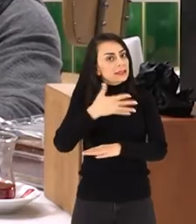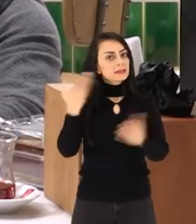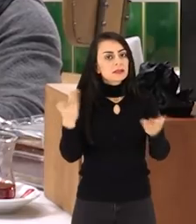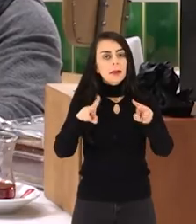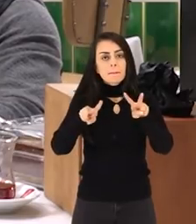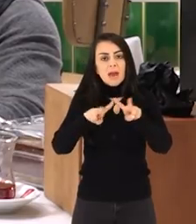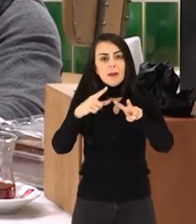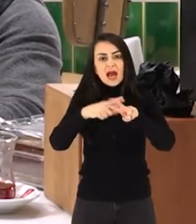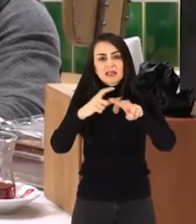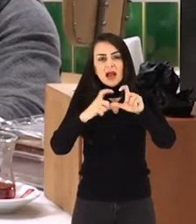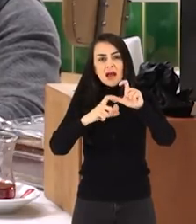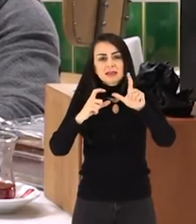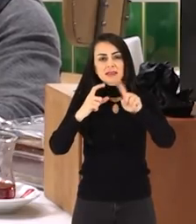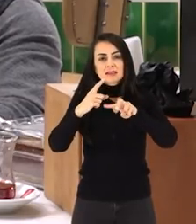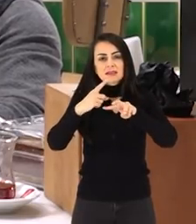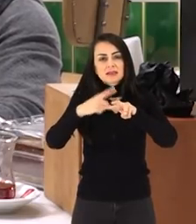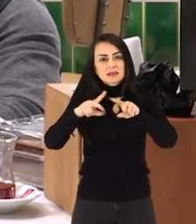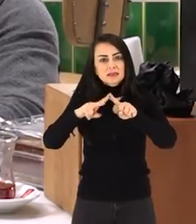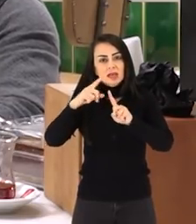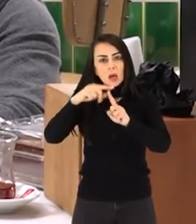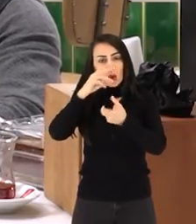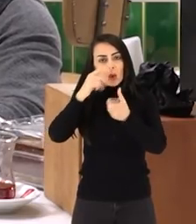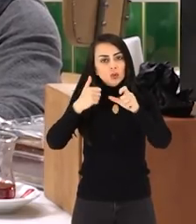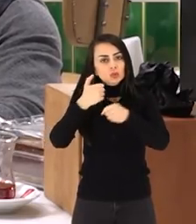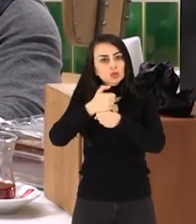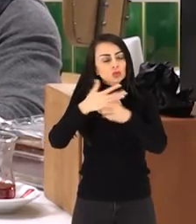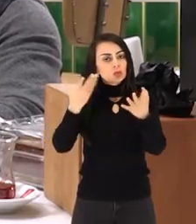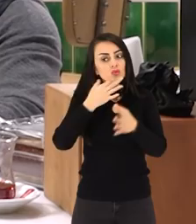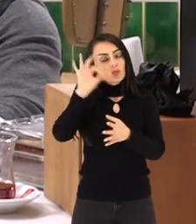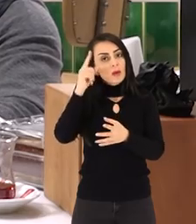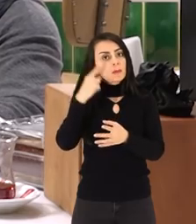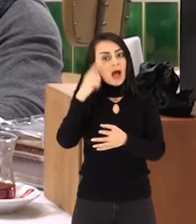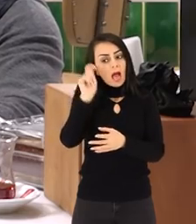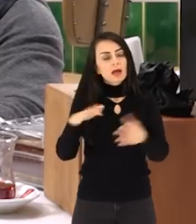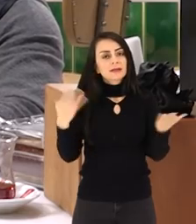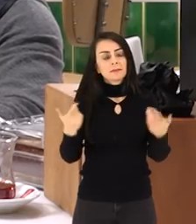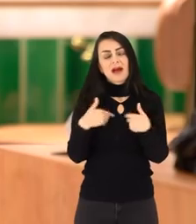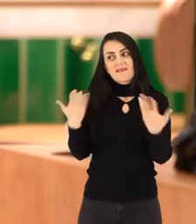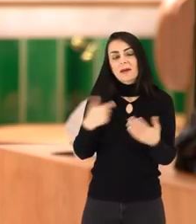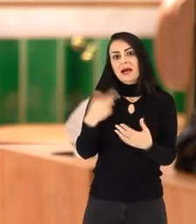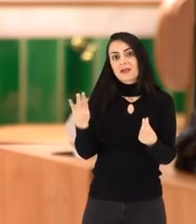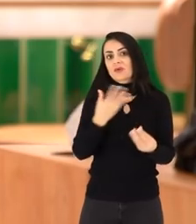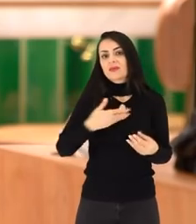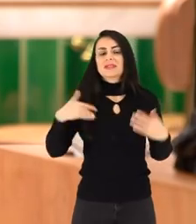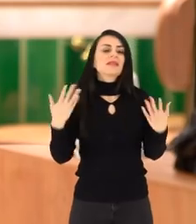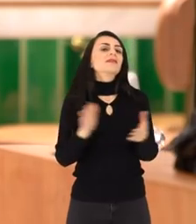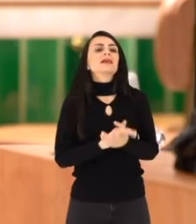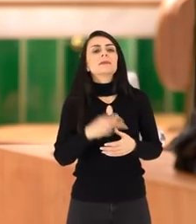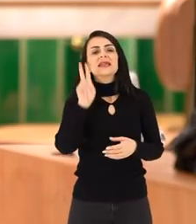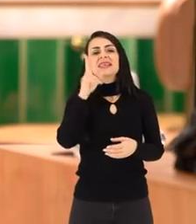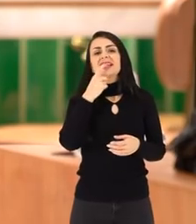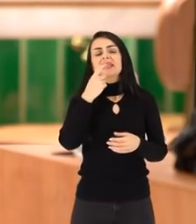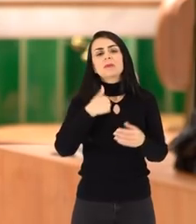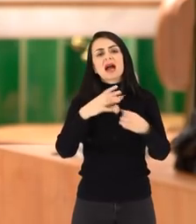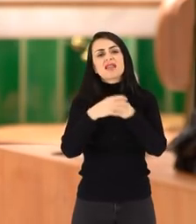Mehmet Aslantu meselesi değil mi yani? Evet. Ne garip adam bu da Mehmet abi de çok acayip. Evet çok severim. O işte 2 yıl Adana'da